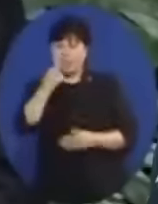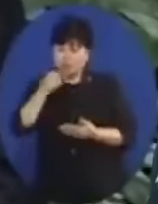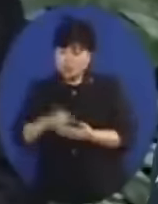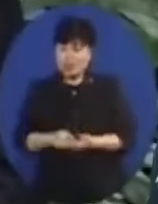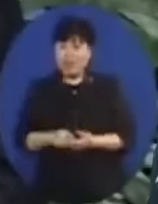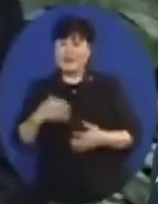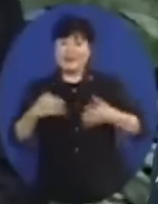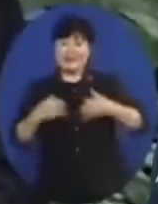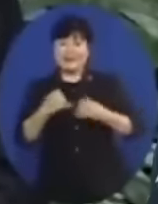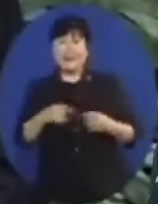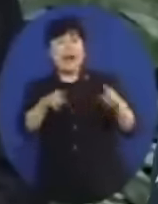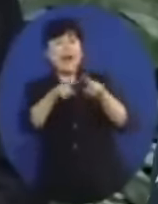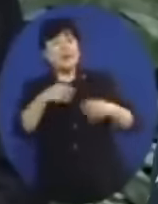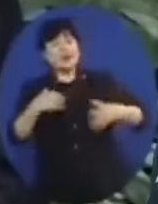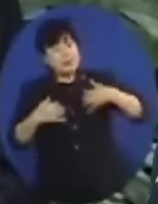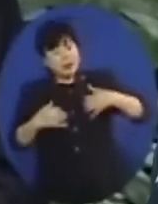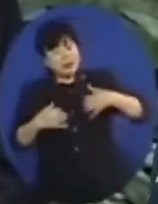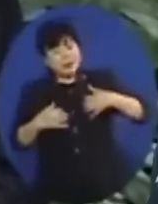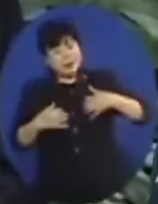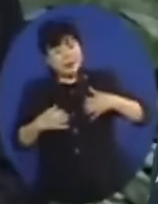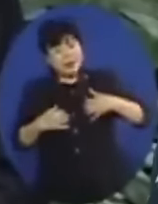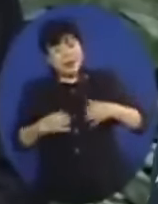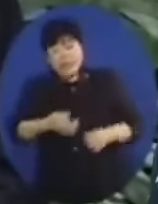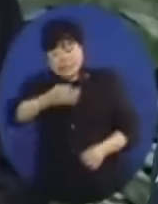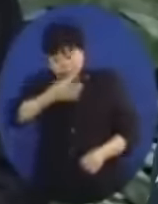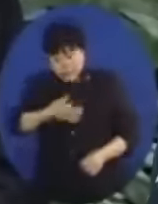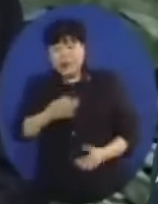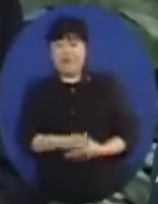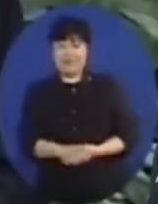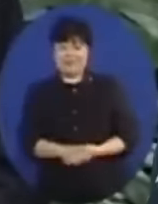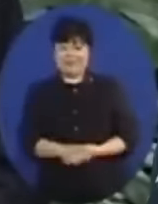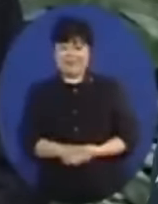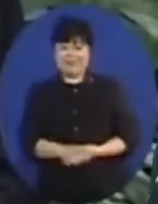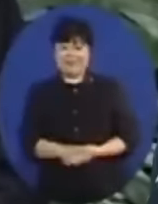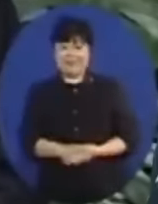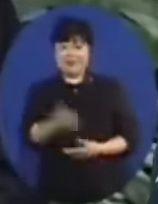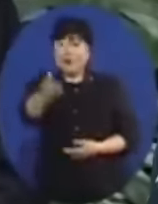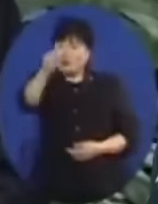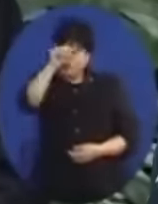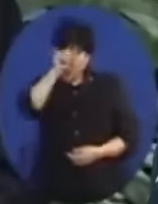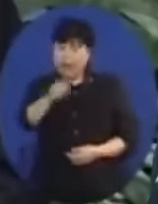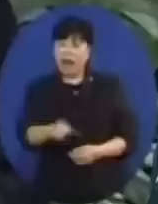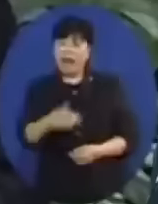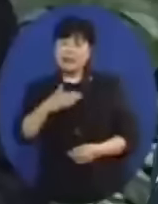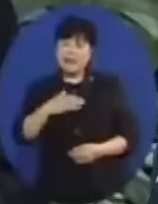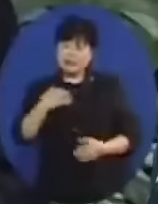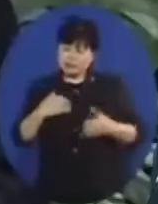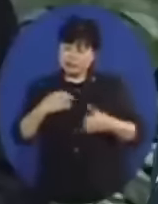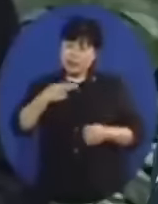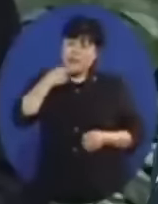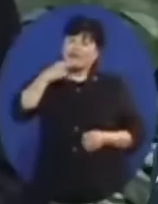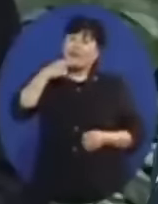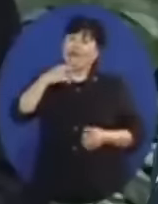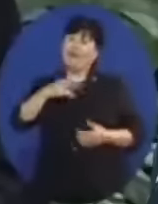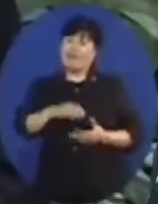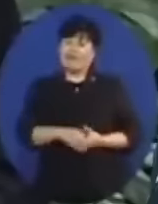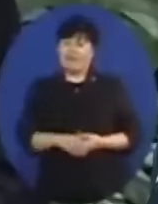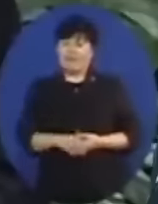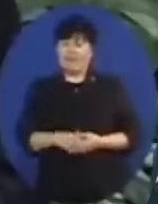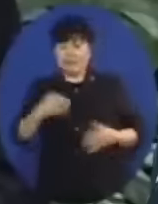그런데 기뻐하는 자와 함께 기뻐하기는 힘이 들어요. 왜냐? 너는 좋은 일을 당했는데 나는 좋은 일을 안